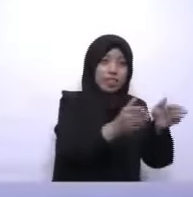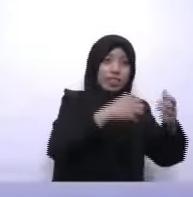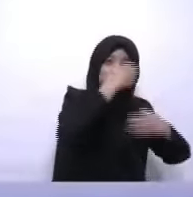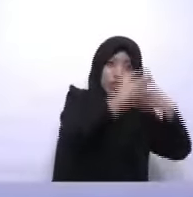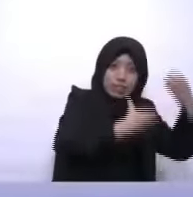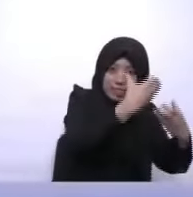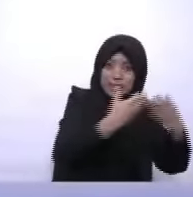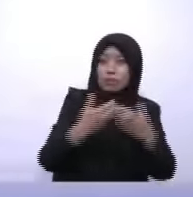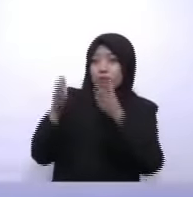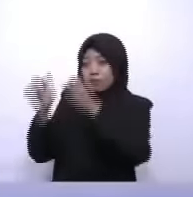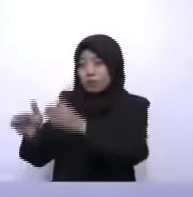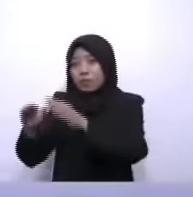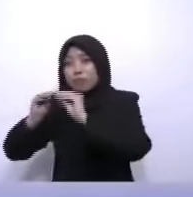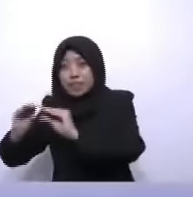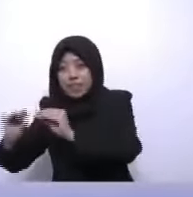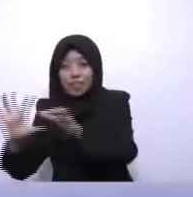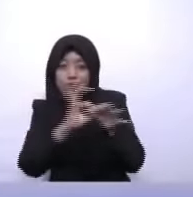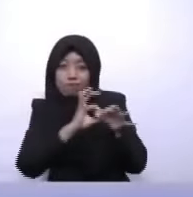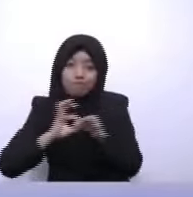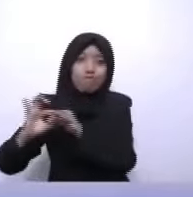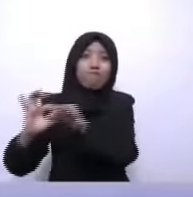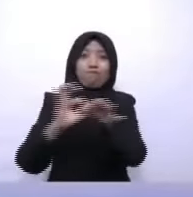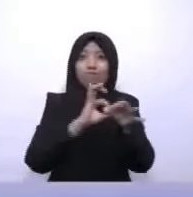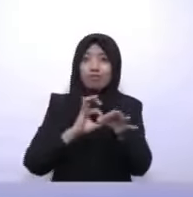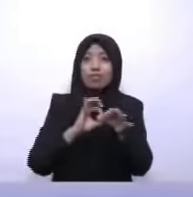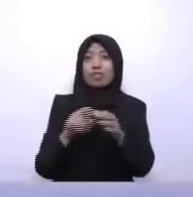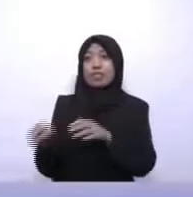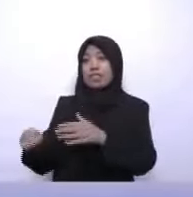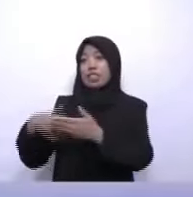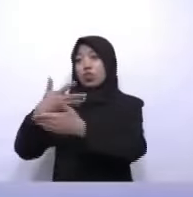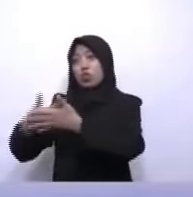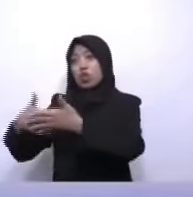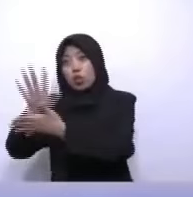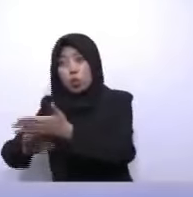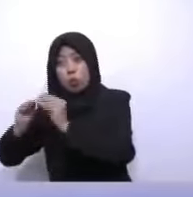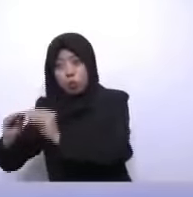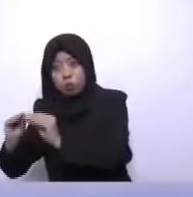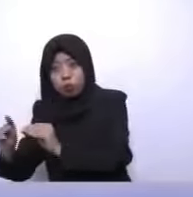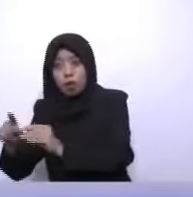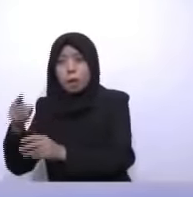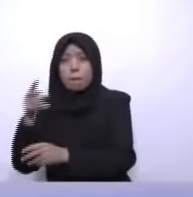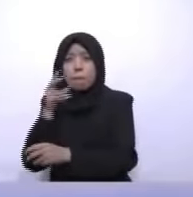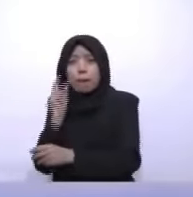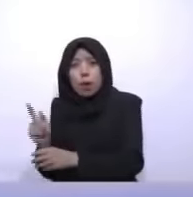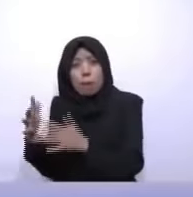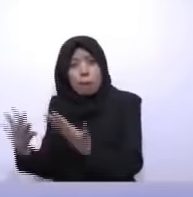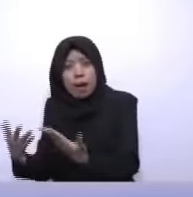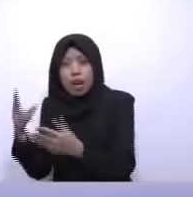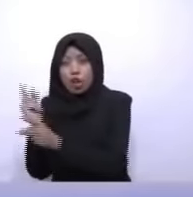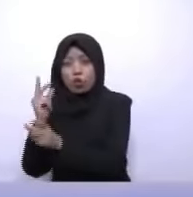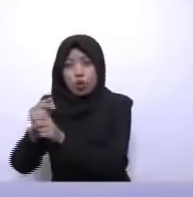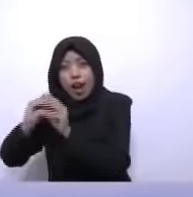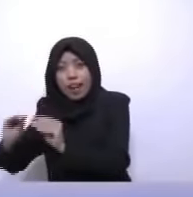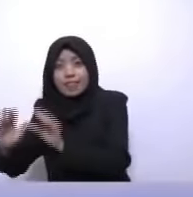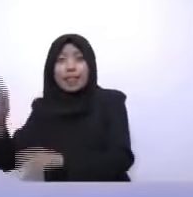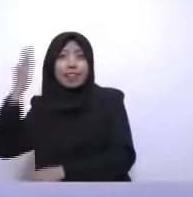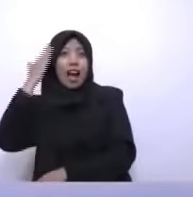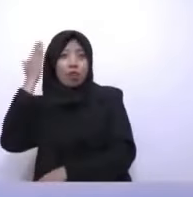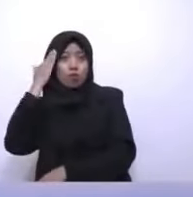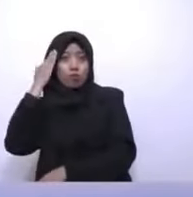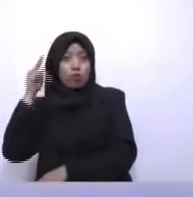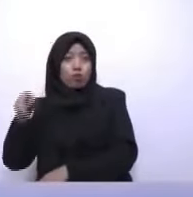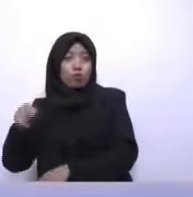agar supaya apa yang diajarkan sebagai kurikulum lebih sesuai apa yang diperlukan dan juga guru-guru yang mengajar benar-benar ketahui apa